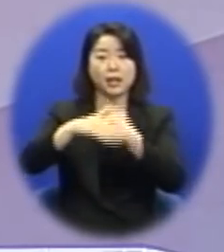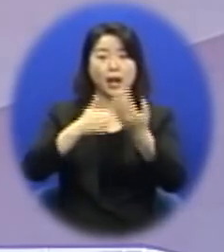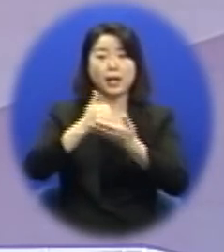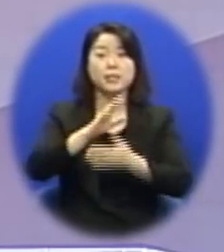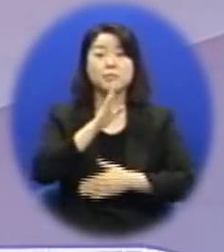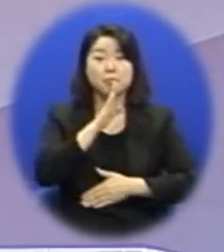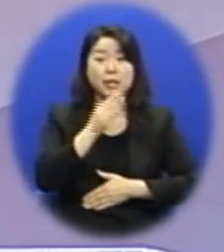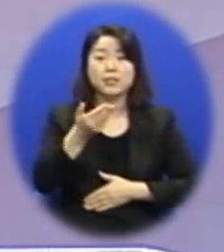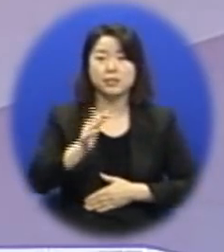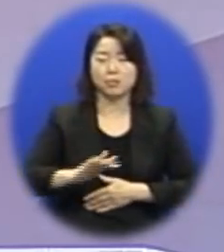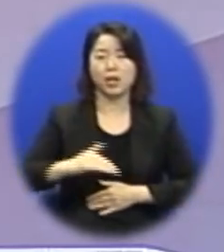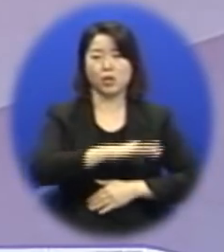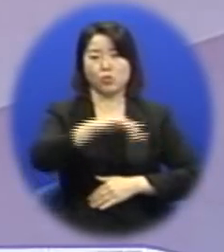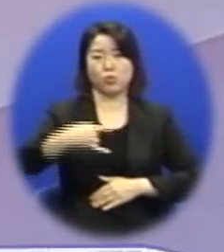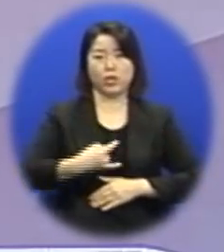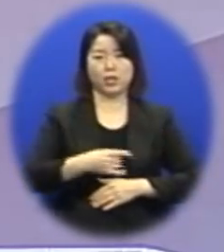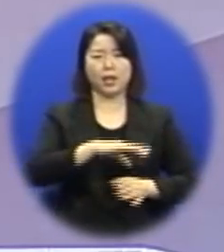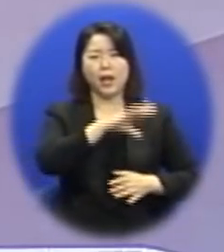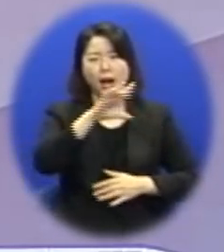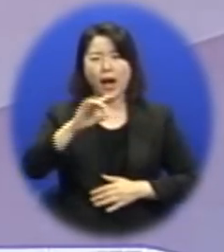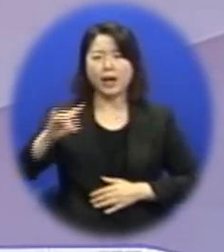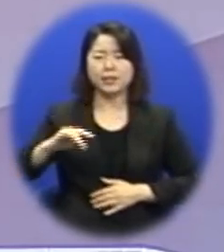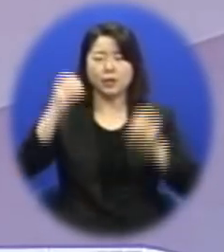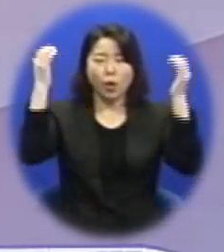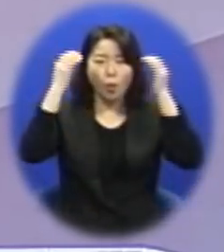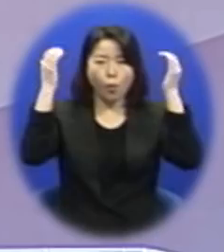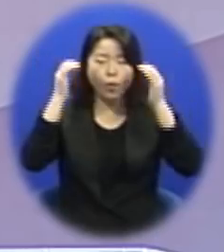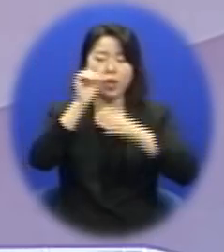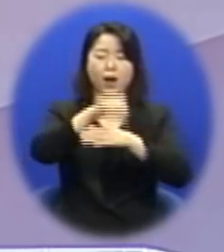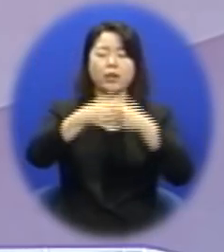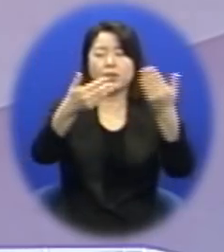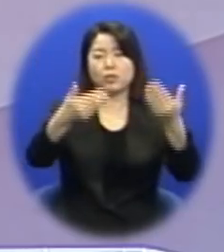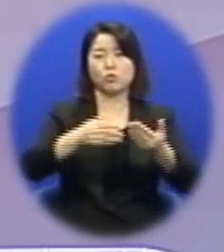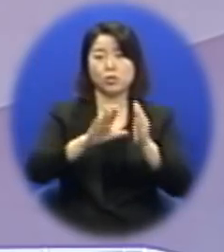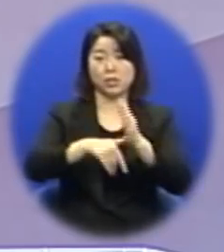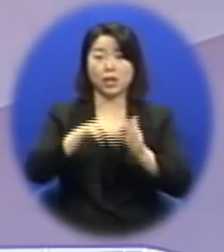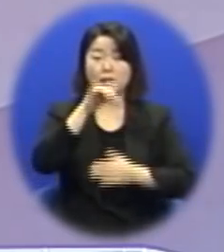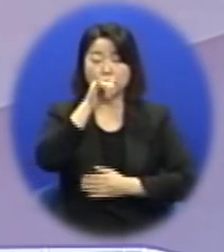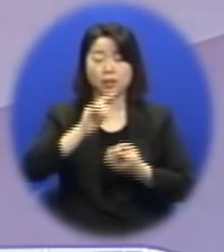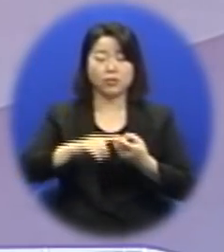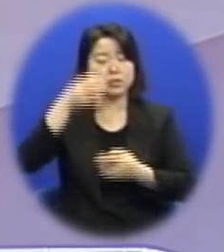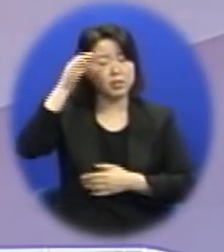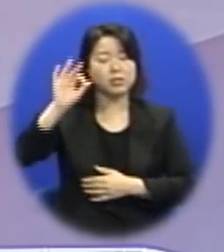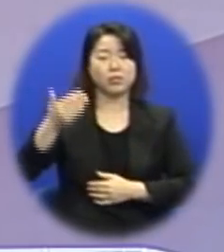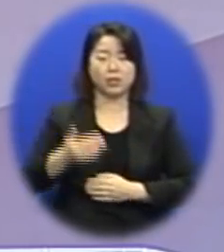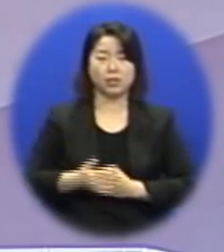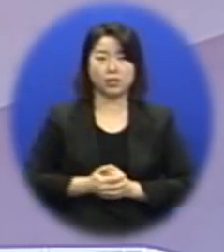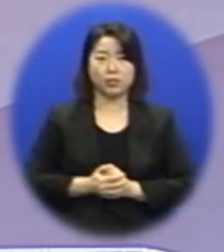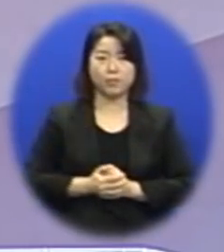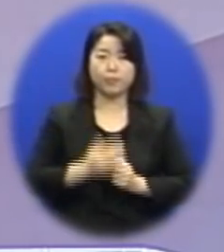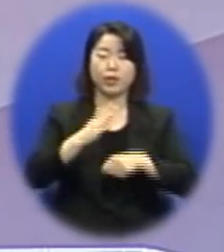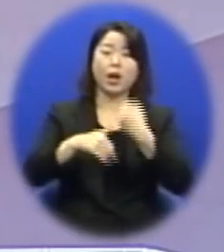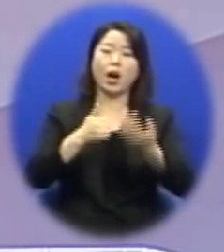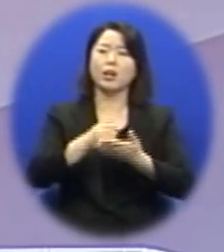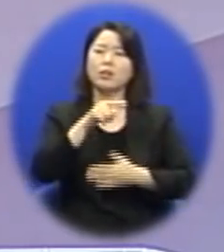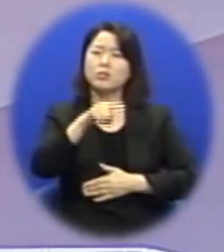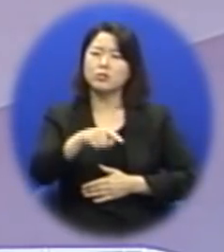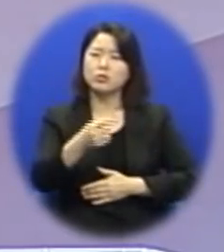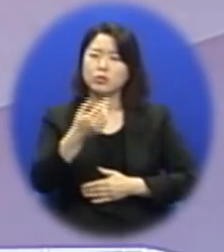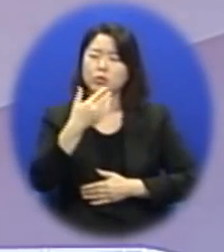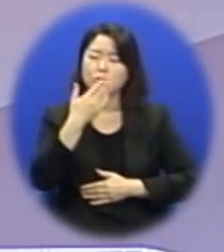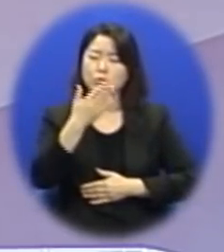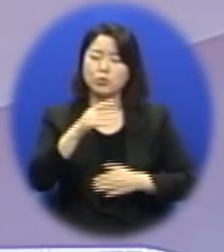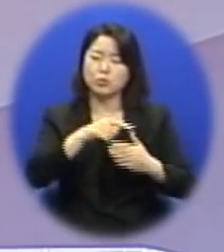하나님이시지만 우리에게 때때로 고난을 허락하실 때가 있다는 사실 하나님은 그러실 수밖에 없을